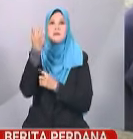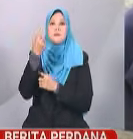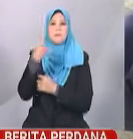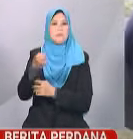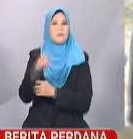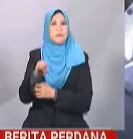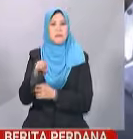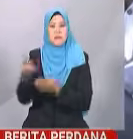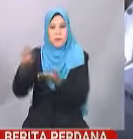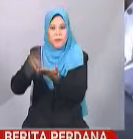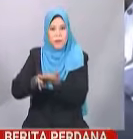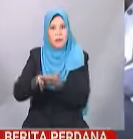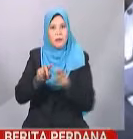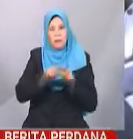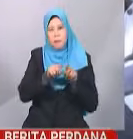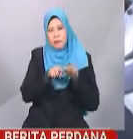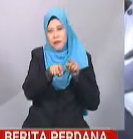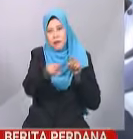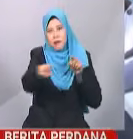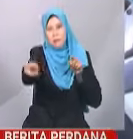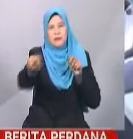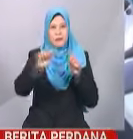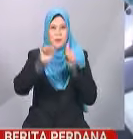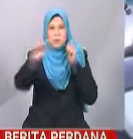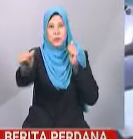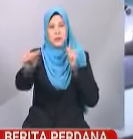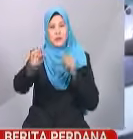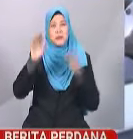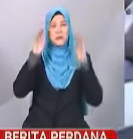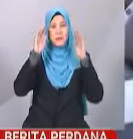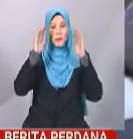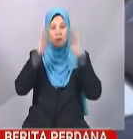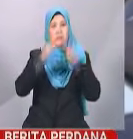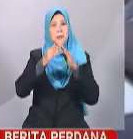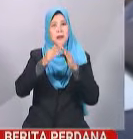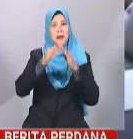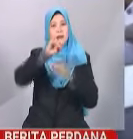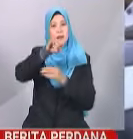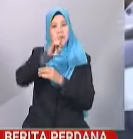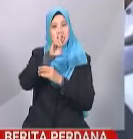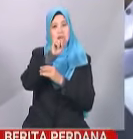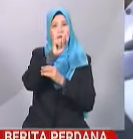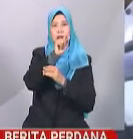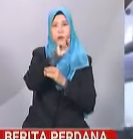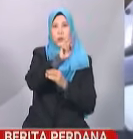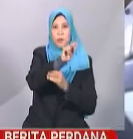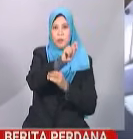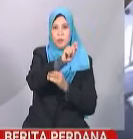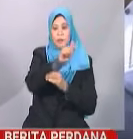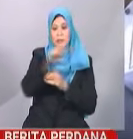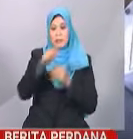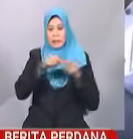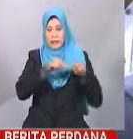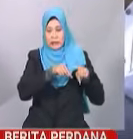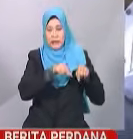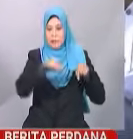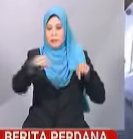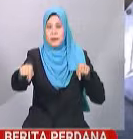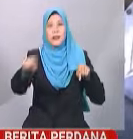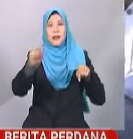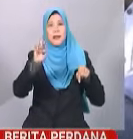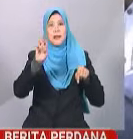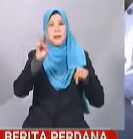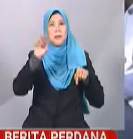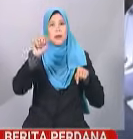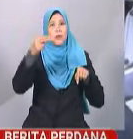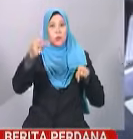kad ini jauh penghulu. Sebab kalau dia jantuk ni, jabat wilayah tengahnya ada di Temuloh. Tak mungkin orang Ulu Tembeling boleh pergi ke Temuloh untuk buat kad